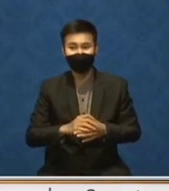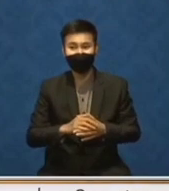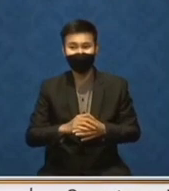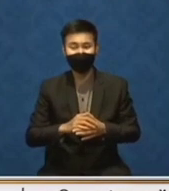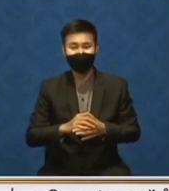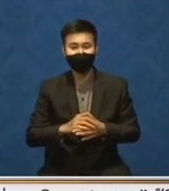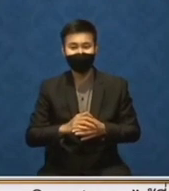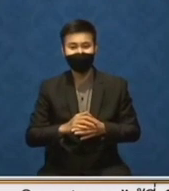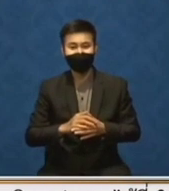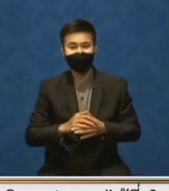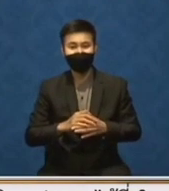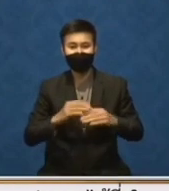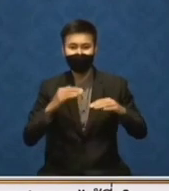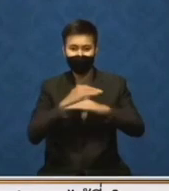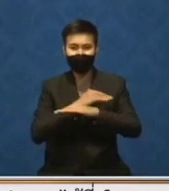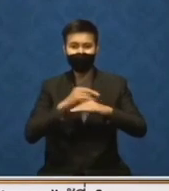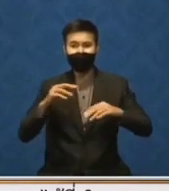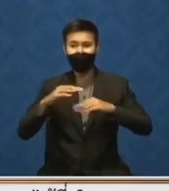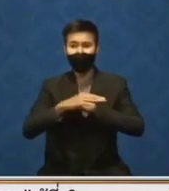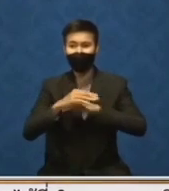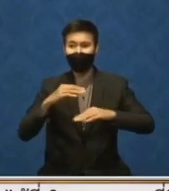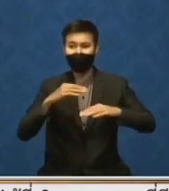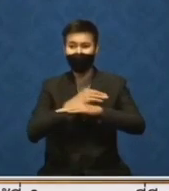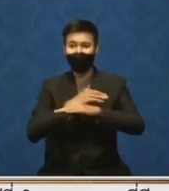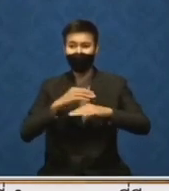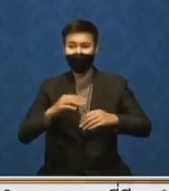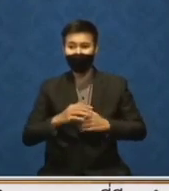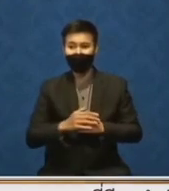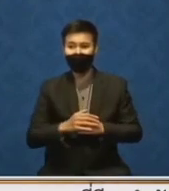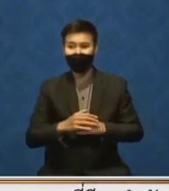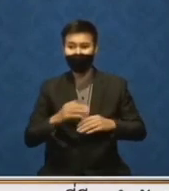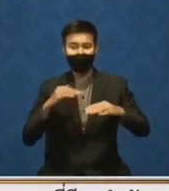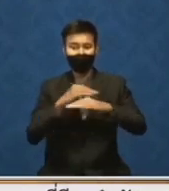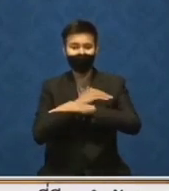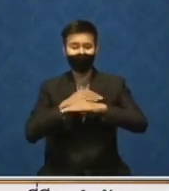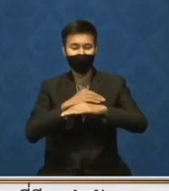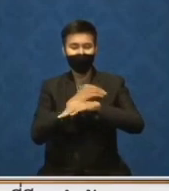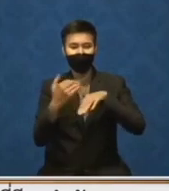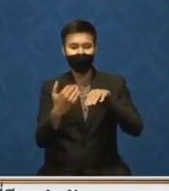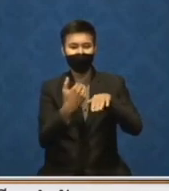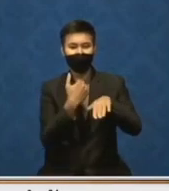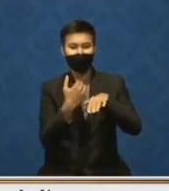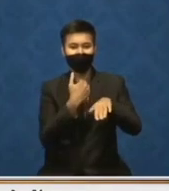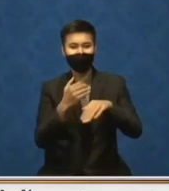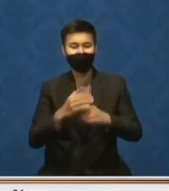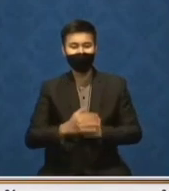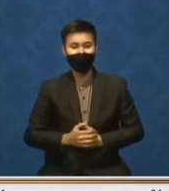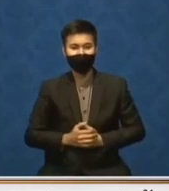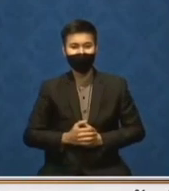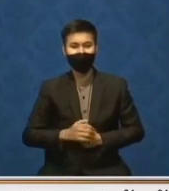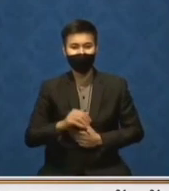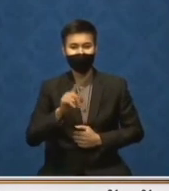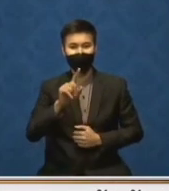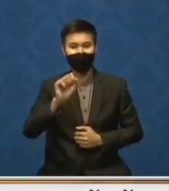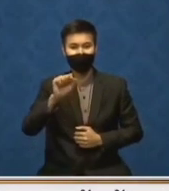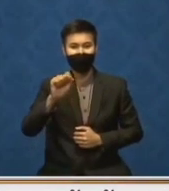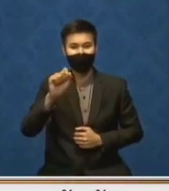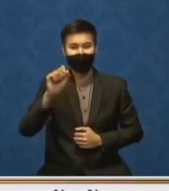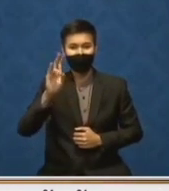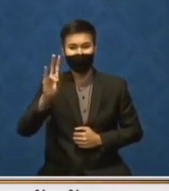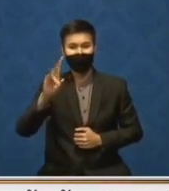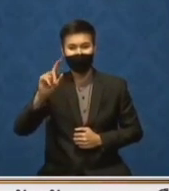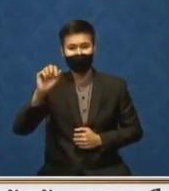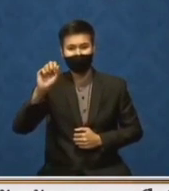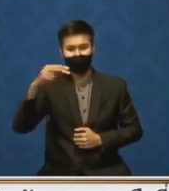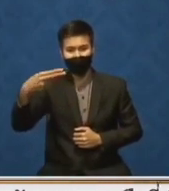2565กระทรวงคมนาคมนะครับมีประมาณในการใช้จ่ายมีจำนวนหนึ่งแสนเจ็ดหมื่นสามพันกว่า